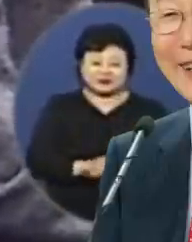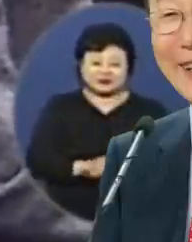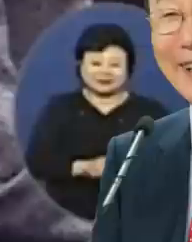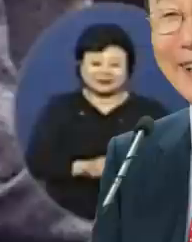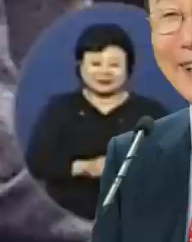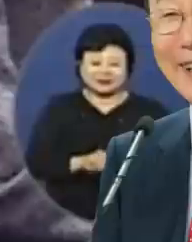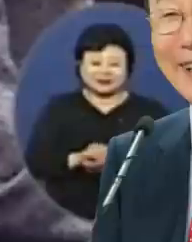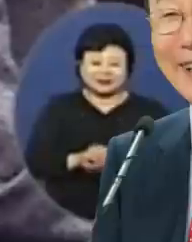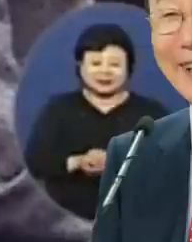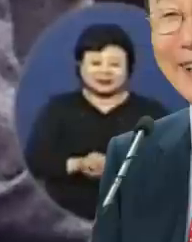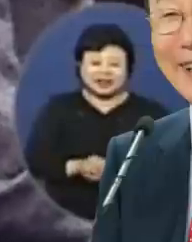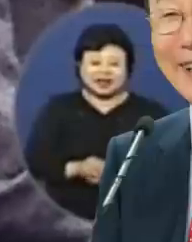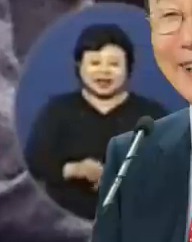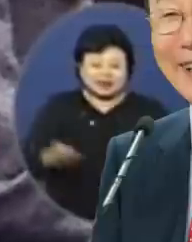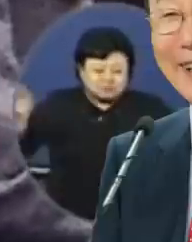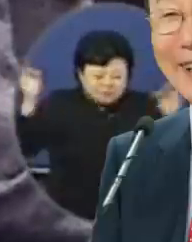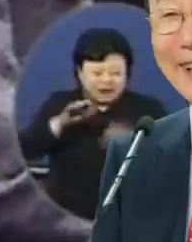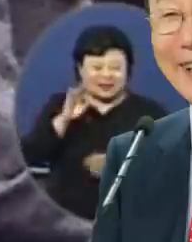물 건너 가버린다.